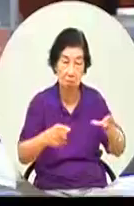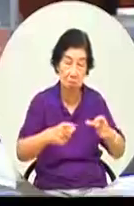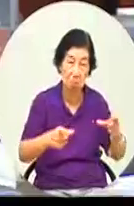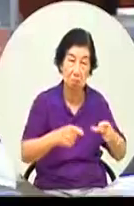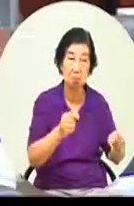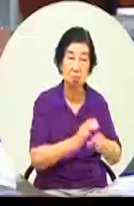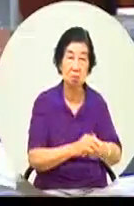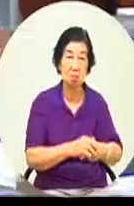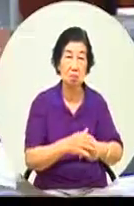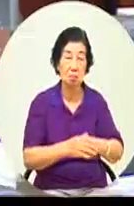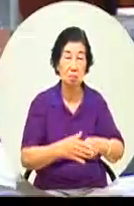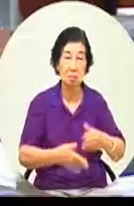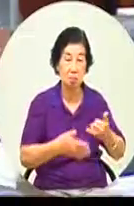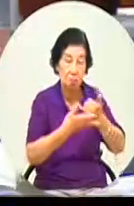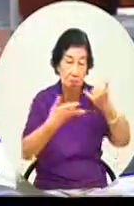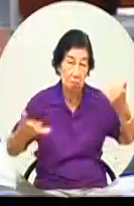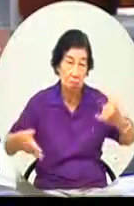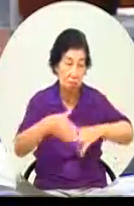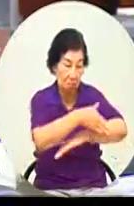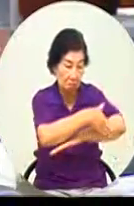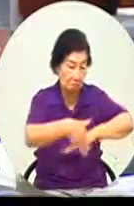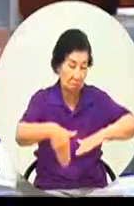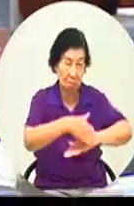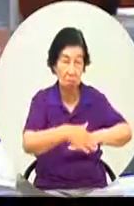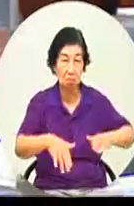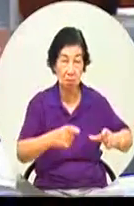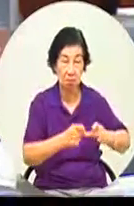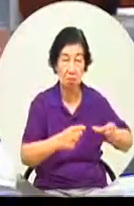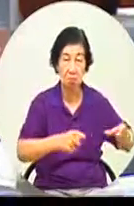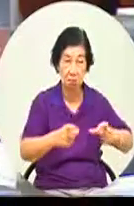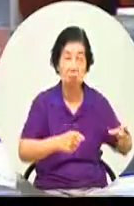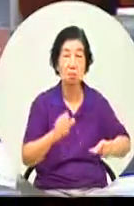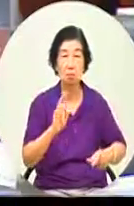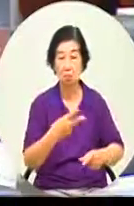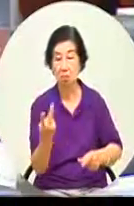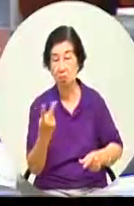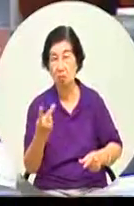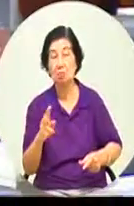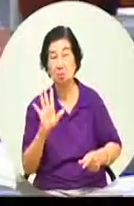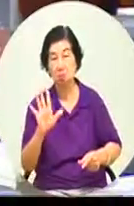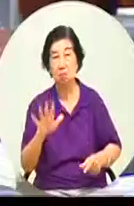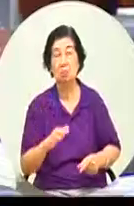都可以把它结合。所以伫遮是毋是请咱局长来答复一下。